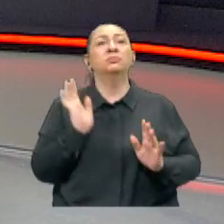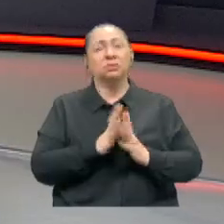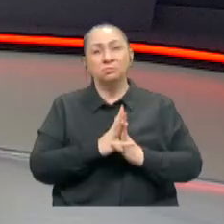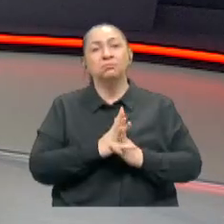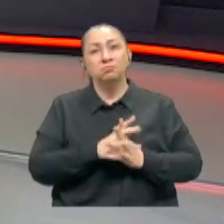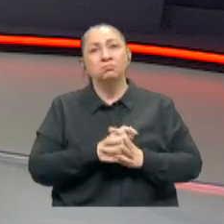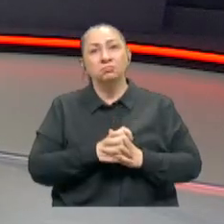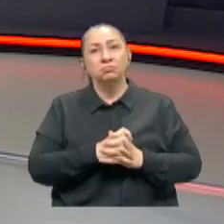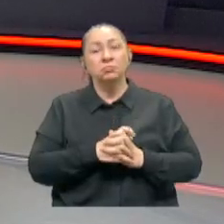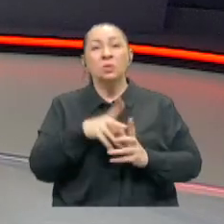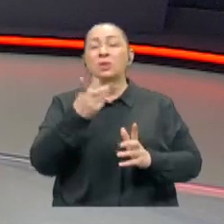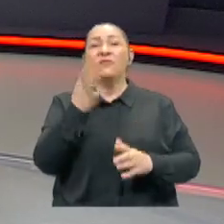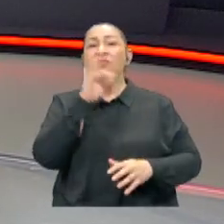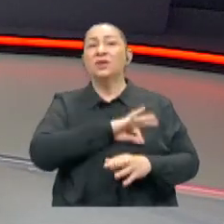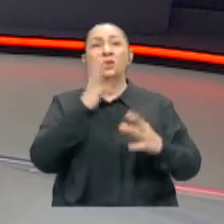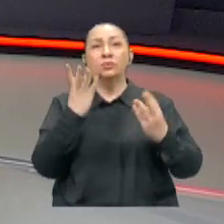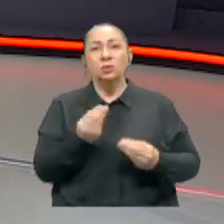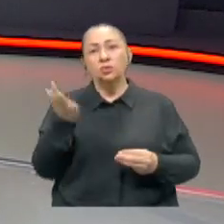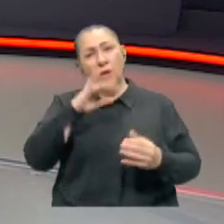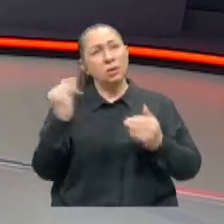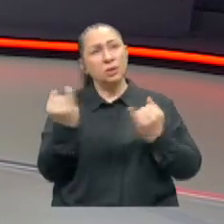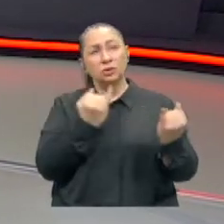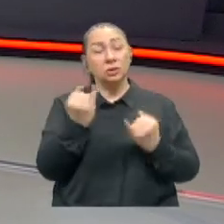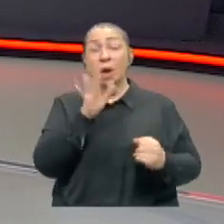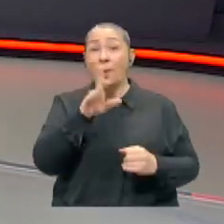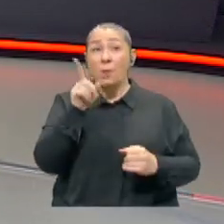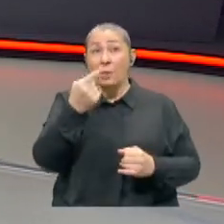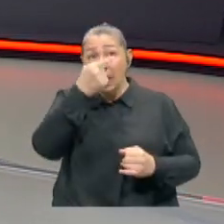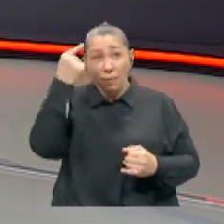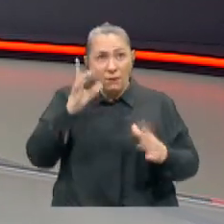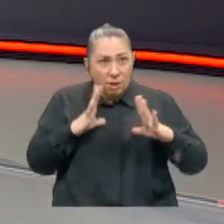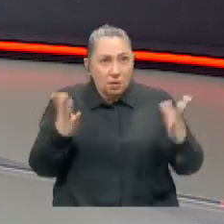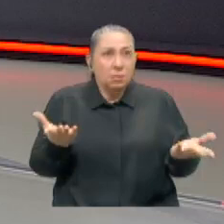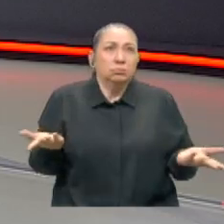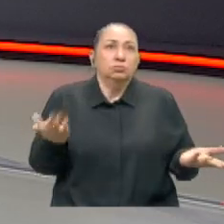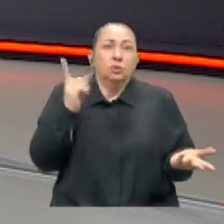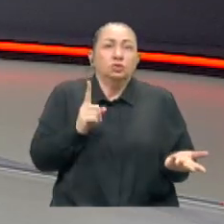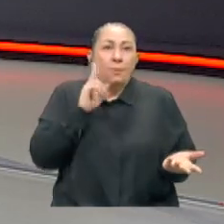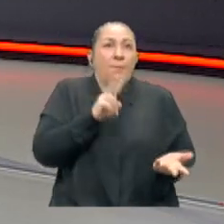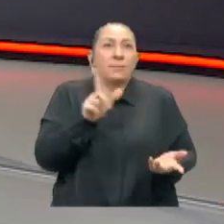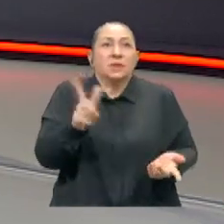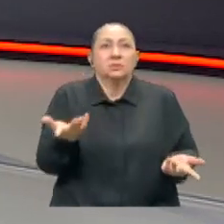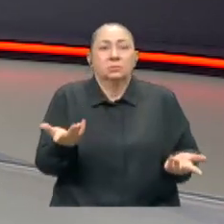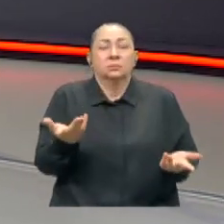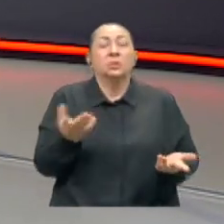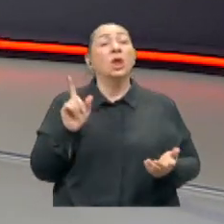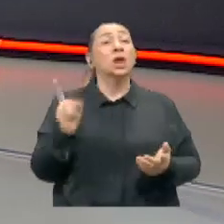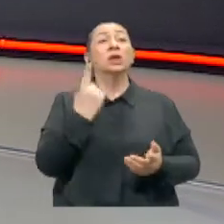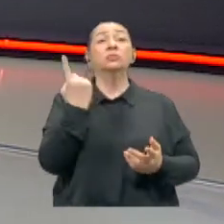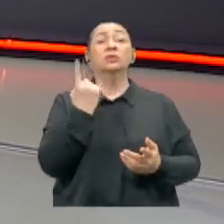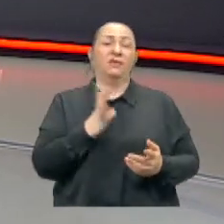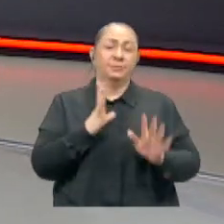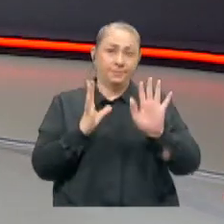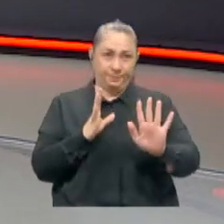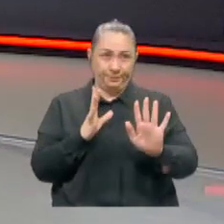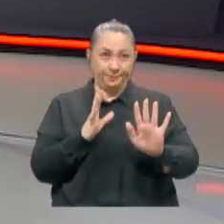düşünmemiş bunun ne faydası olacağını sonra tartışırız ama böyle bir imkan var mı önce ona bakmamız lazım şimdi ilginç bir durum